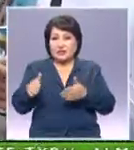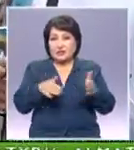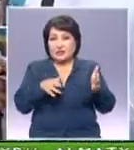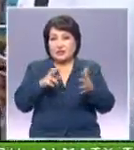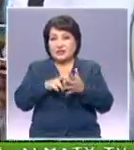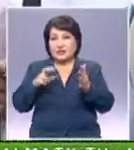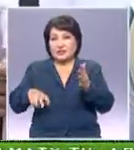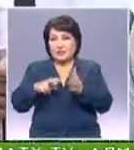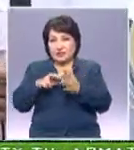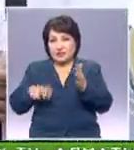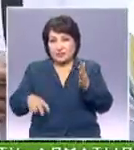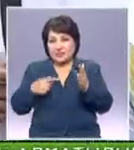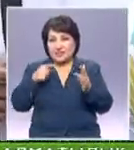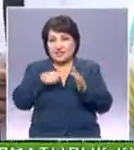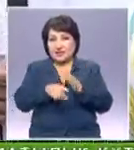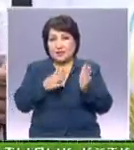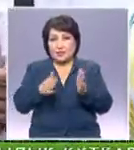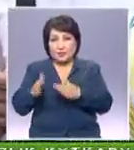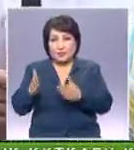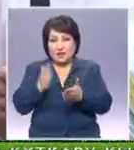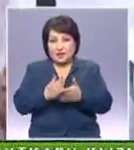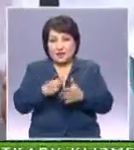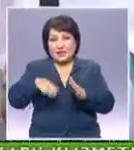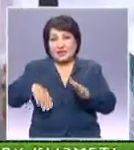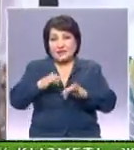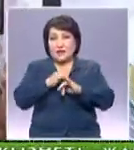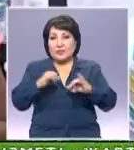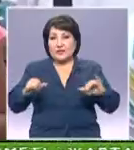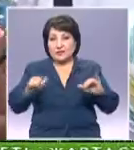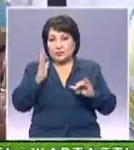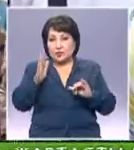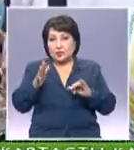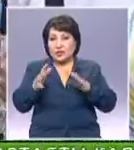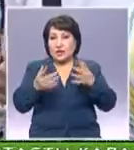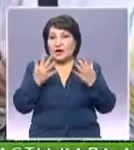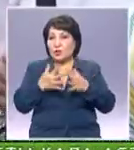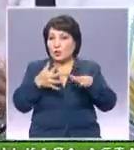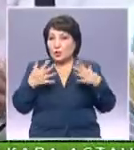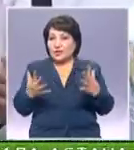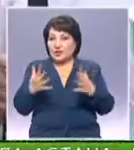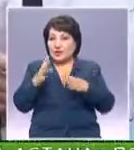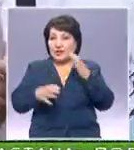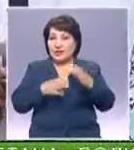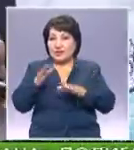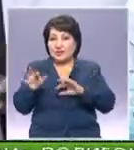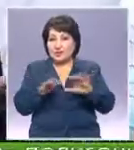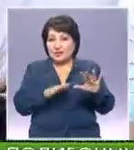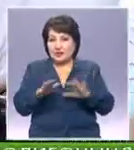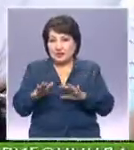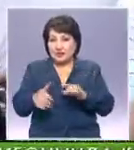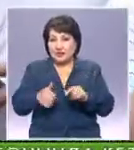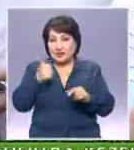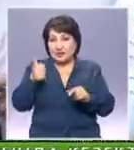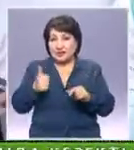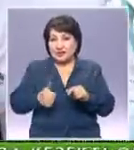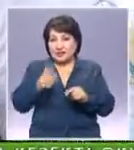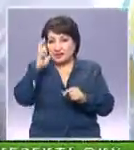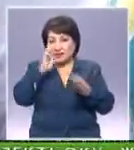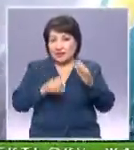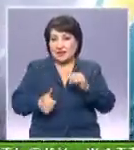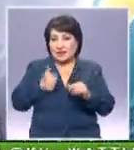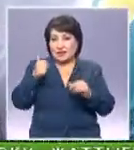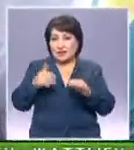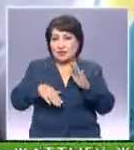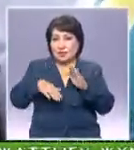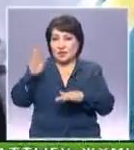Бізде инфрақұрылым бар, кейінде дамытатын болады. Бұл ауқымды халықаралық шара мерейіміз үстем болады. Ел мәртебесі жоғарылайды.